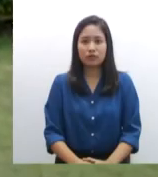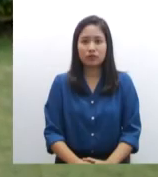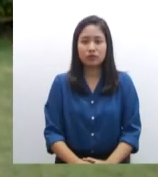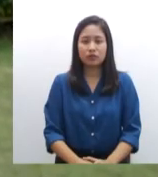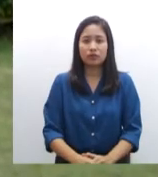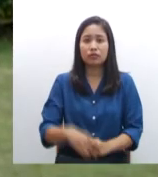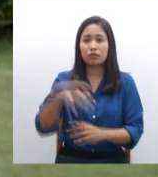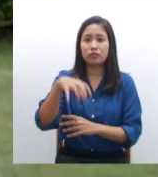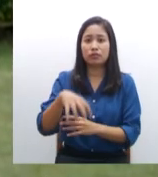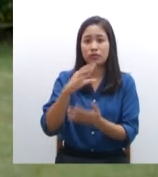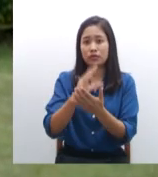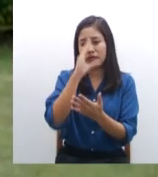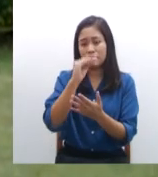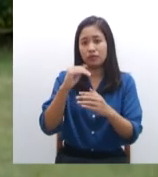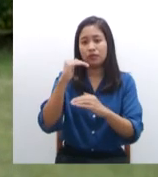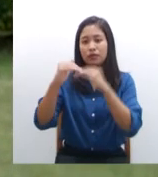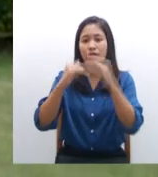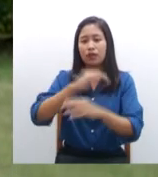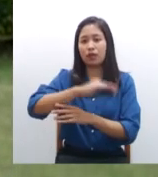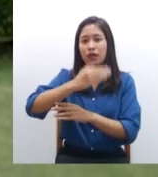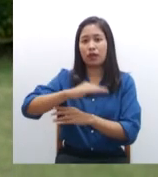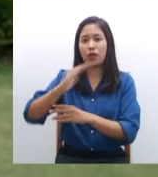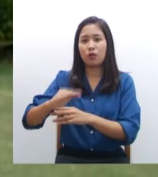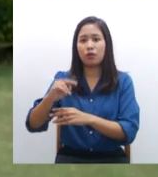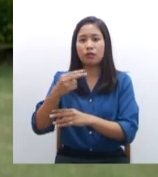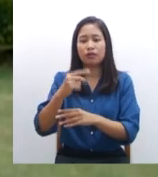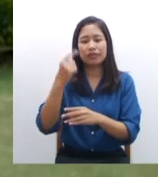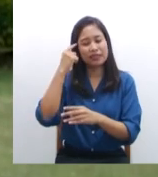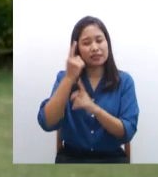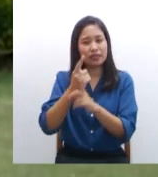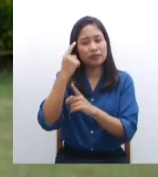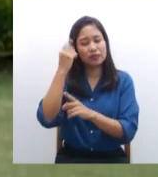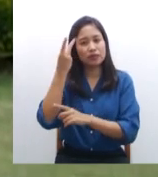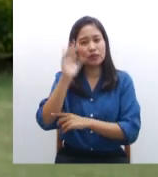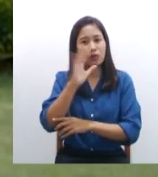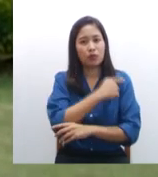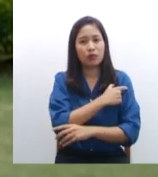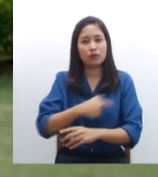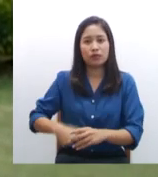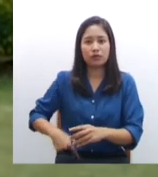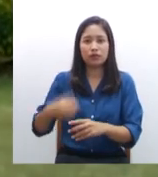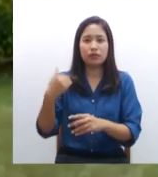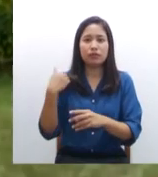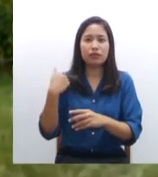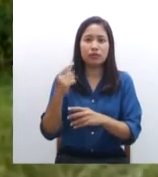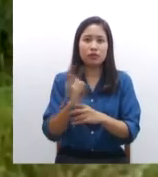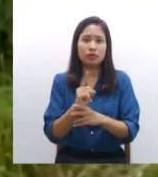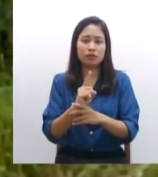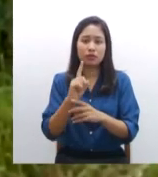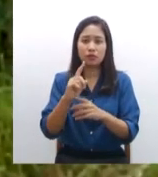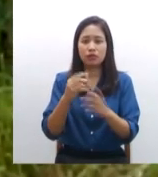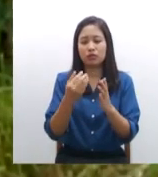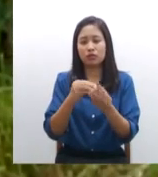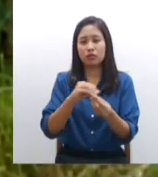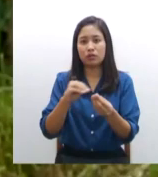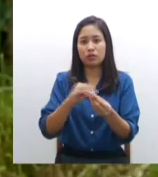ศูนย์ศึกษาการพัฒนาเขาหินซ้อนอันเนื่องมาจากพระราชดำริเกิดขึ้นโดยมีราษฎร7รายได้น้อมกล่าวน้